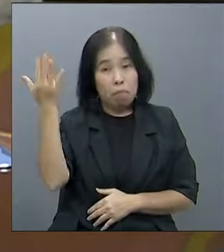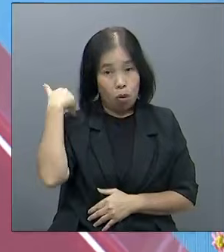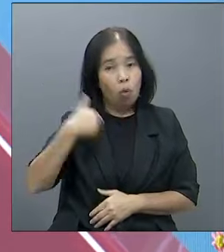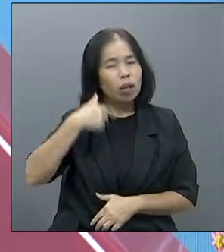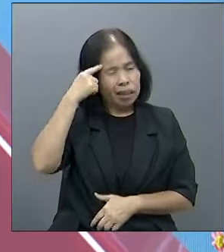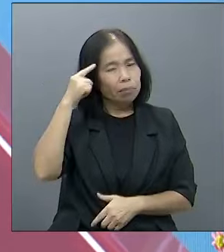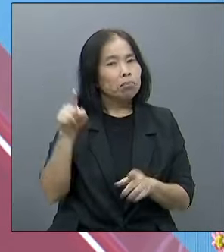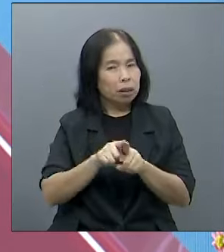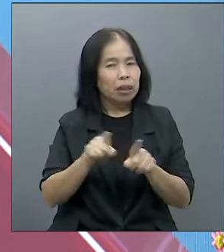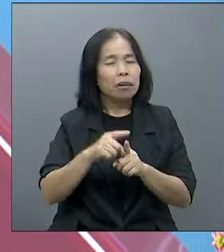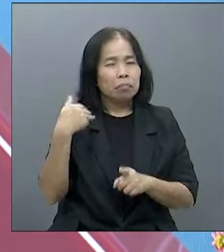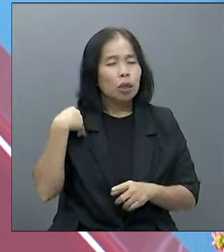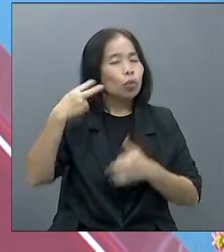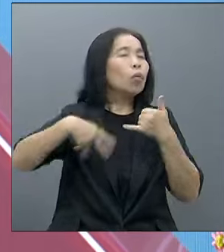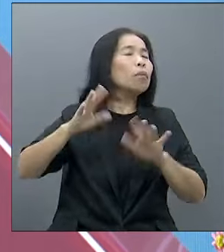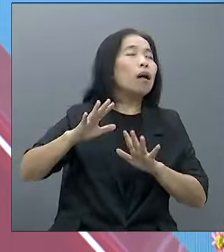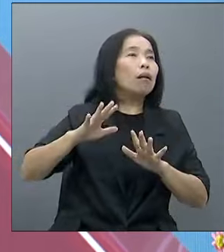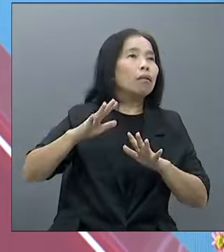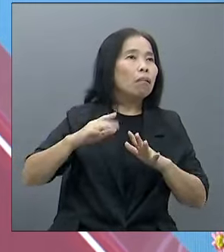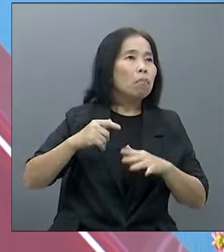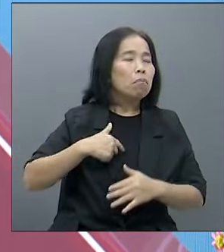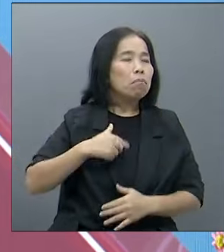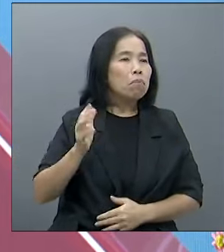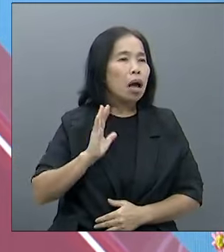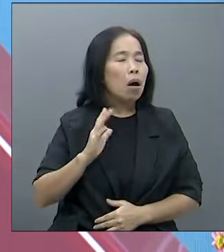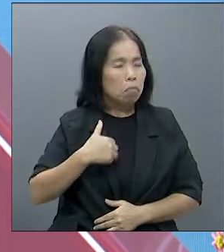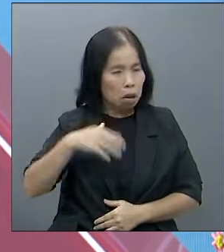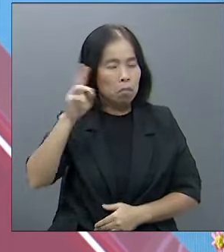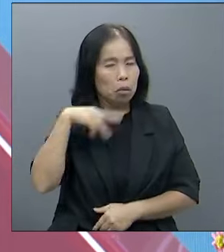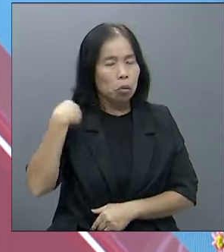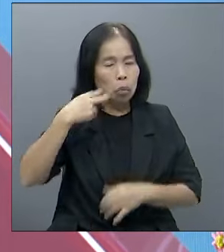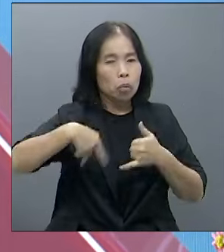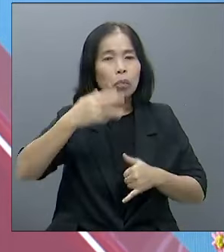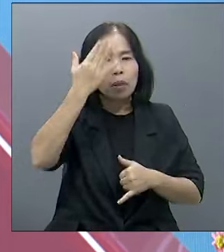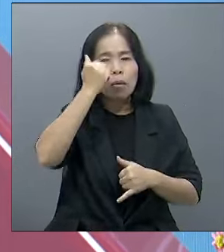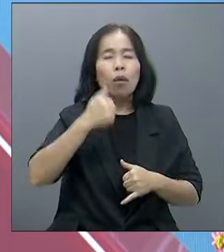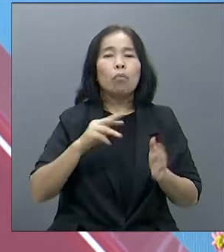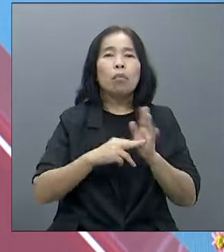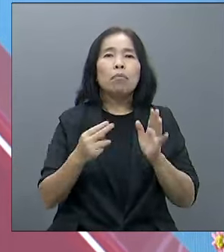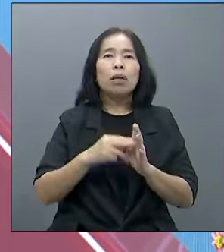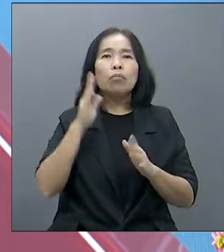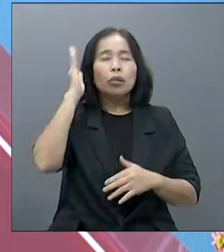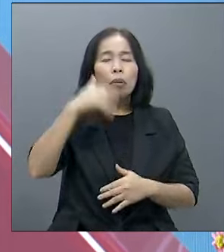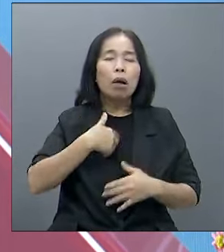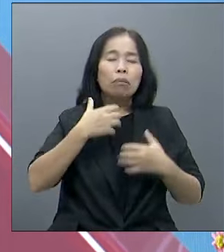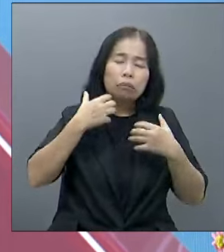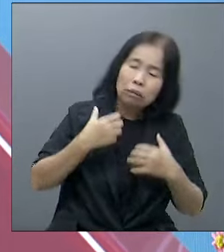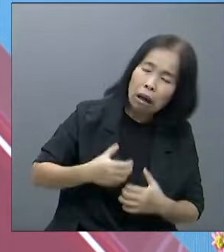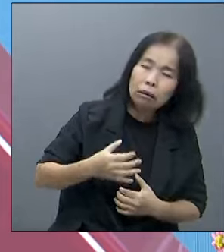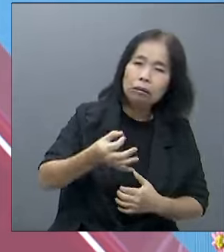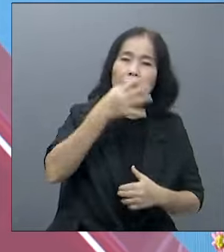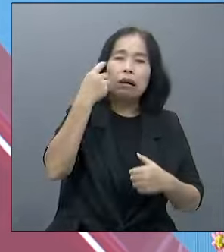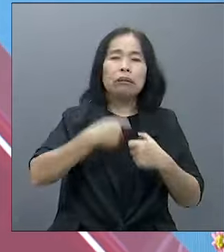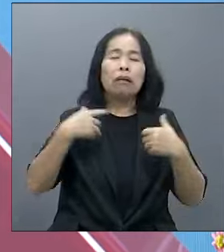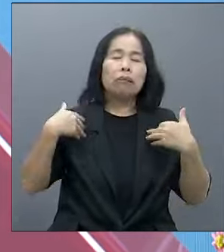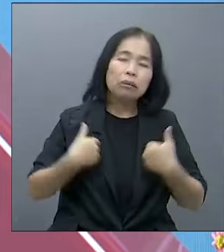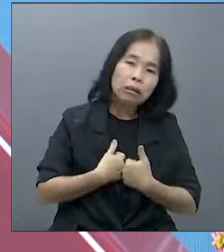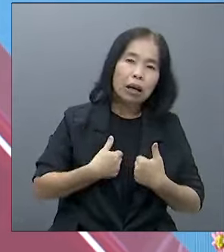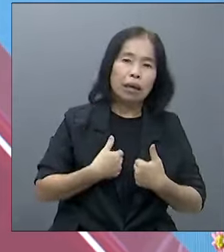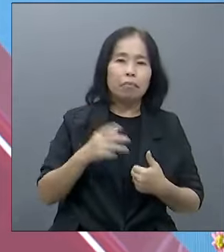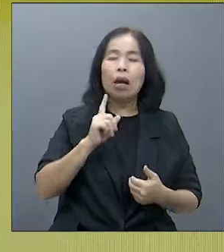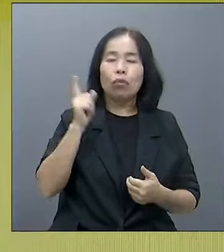เหมือนกันแต่พอหลังๆเนี่ยเริ่มรู้สึกว่าไม่เอาดีกว่าเพราะว่ารู้สึกว่าไปรักษาตอนที่ทุกอย่างมันแย่กว่าเดิมเนี่ยมันเหนื่อยอ่ะนะฮะ ต้องมีต